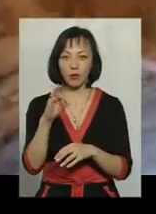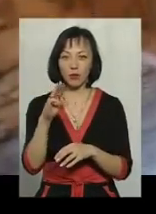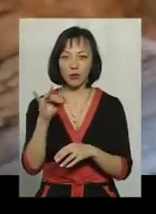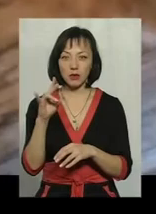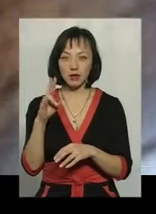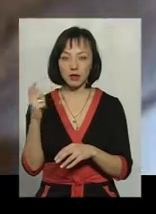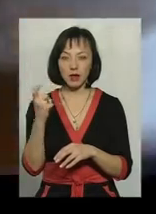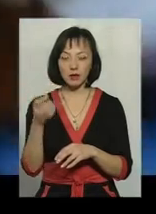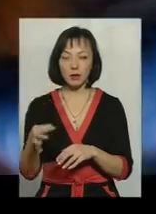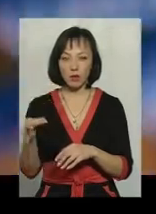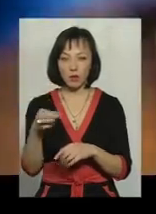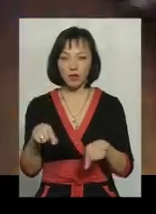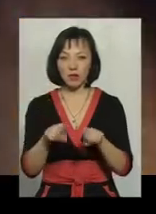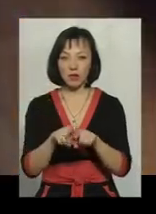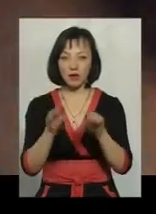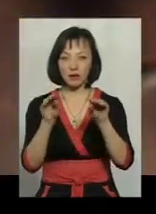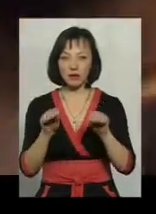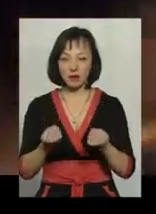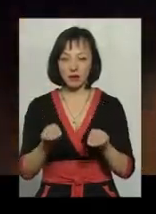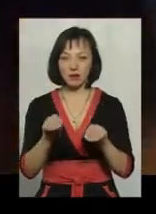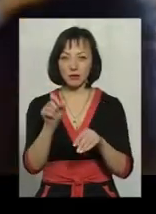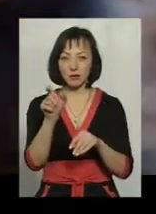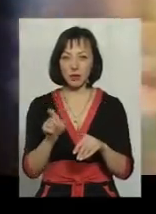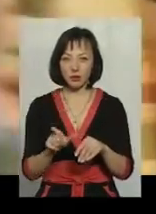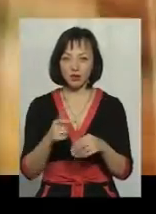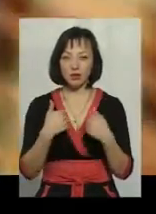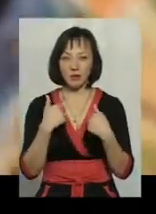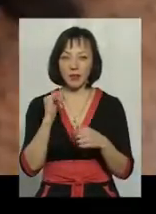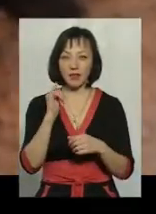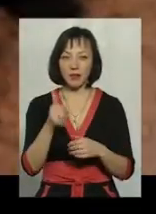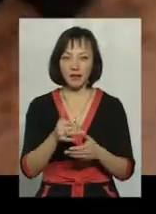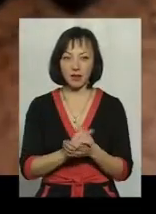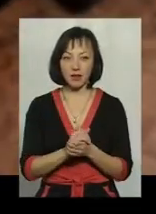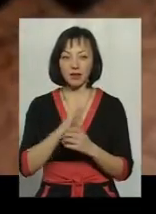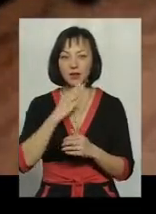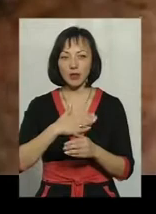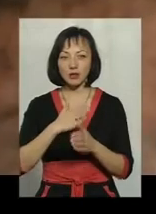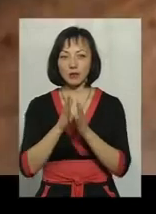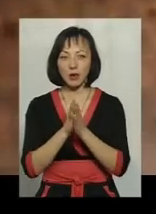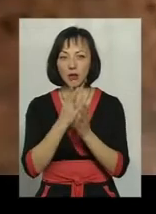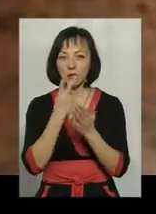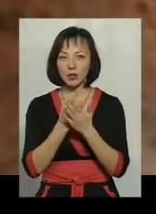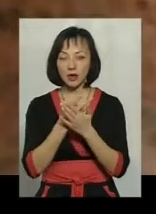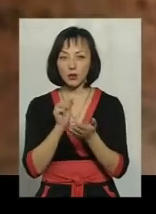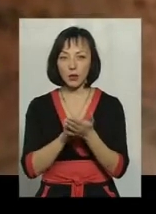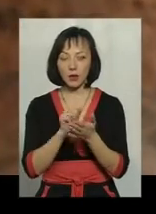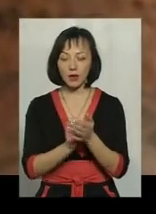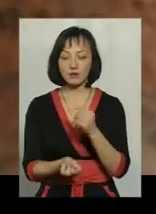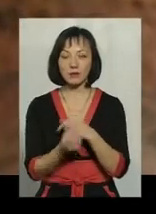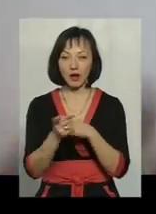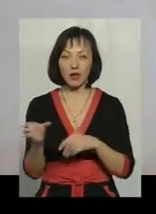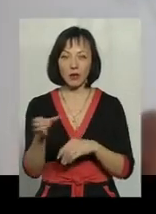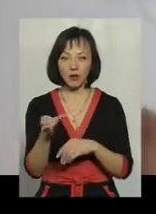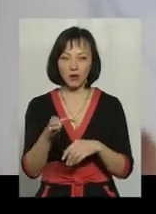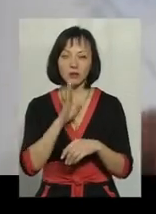Харківській області. Принаймні, такі дані вказані на пляшці, з якої нам наливали. На наше прохання показати документи про походження